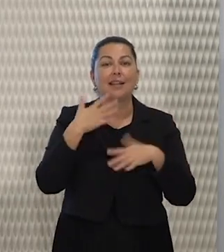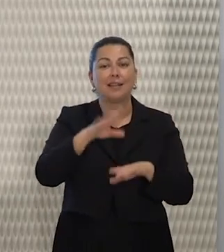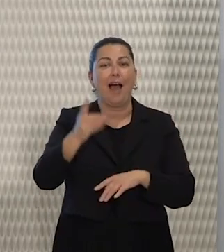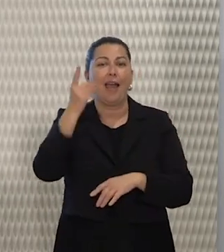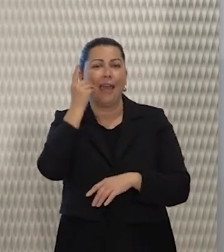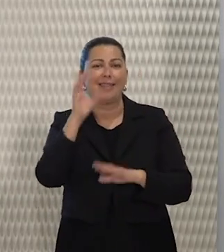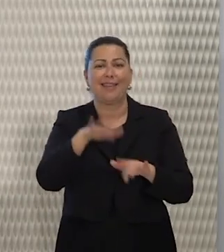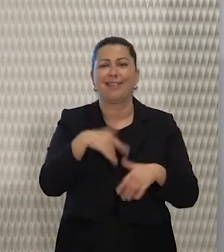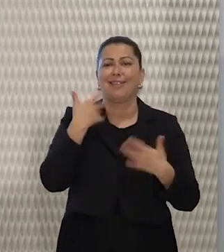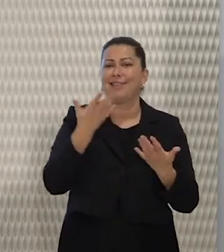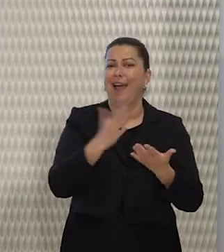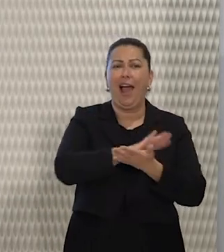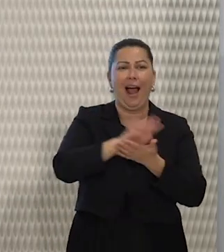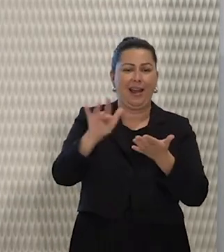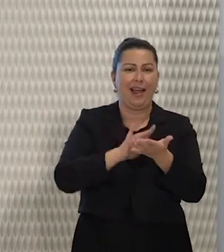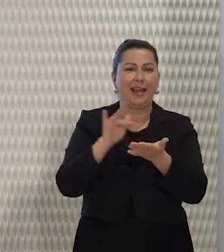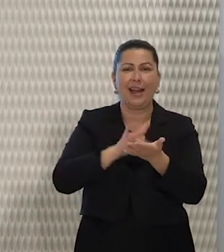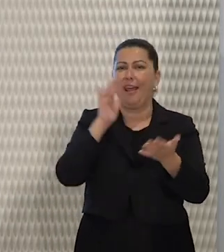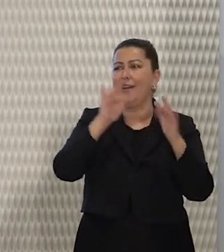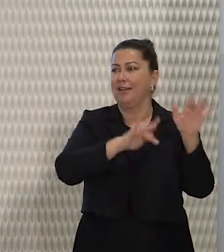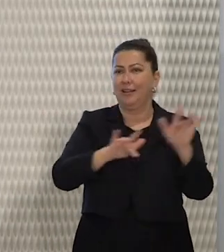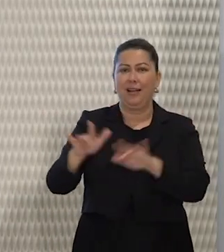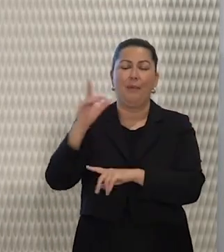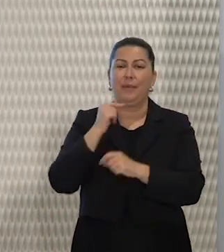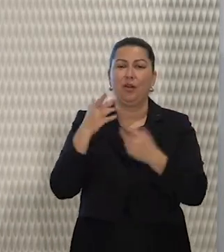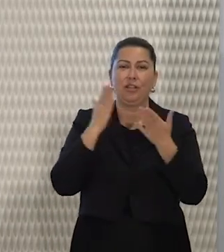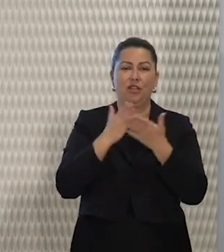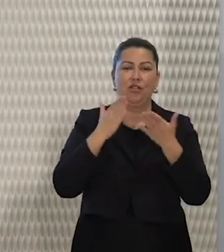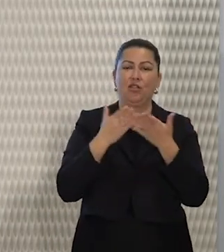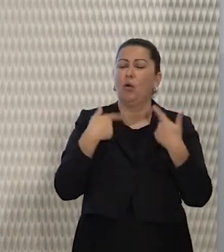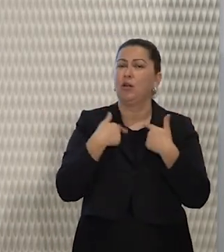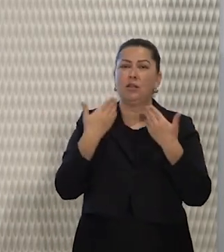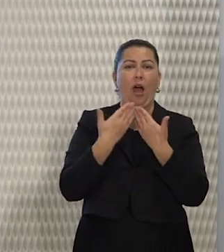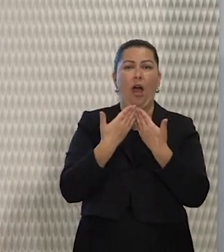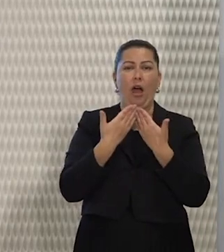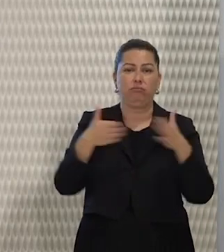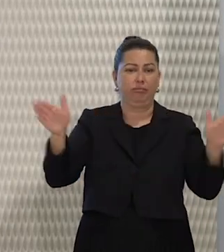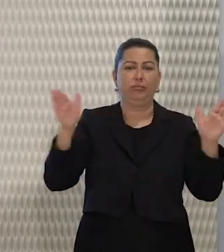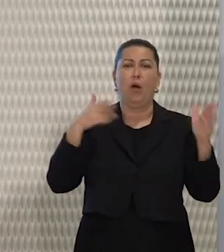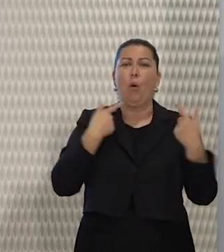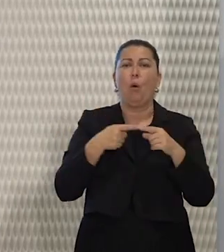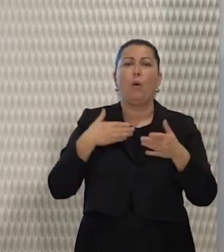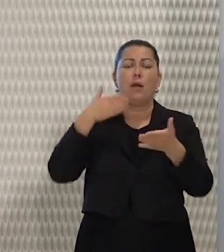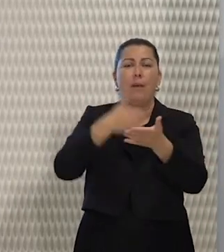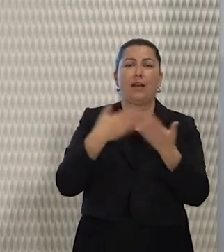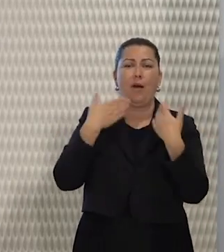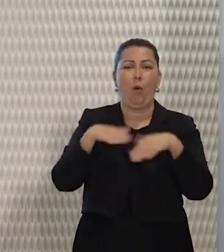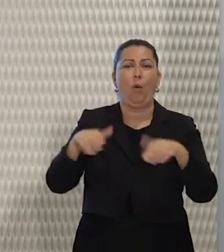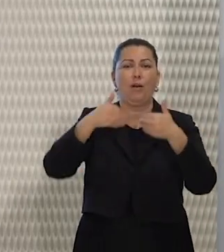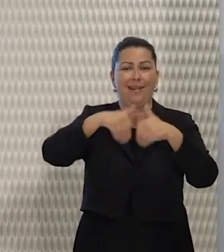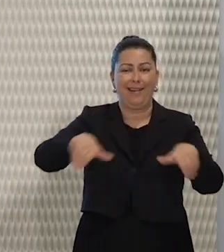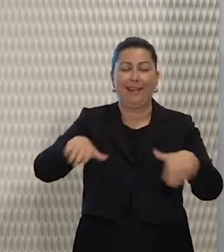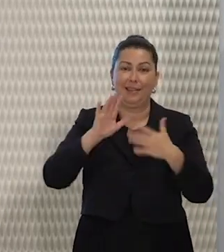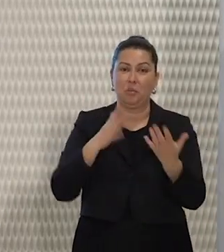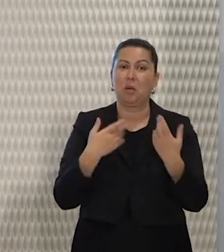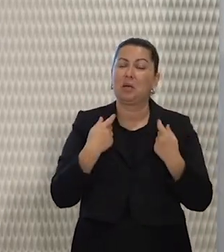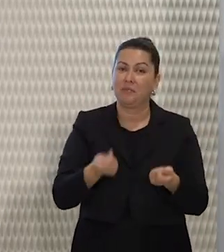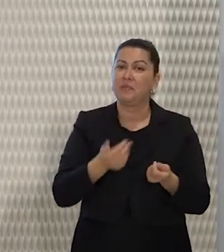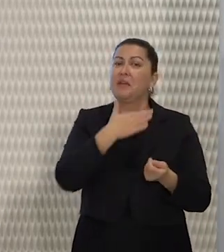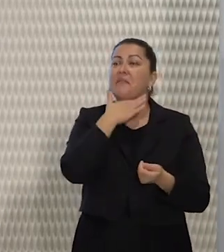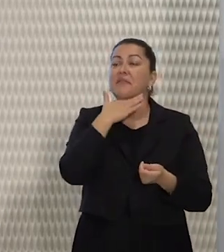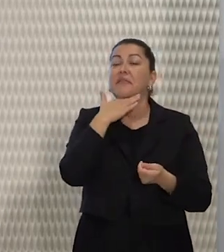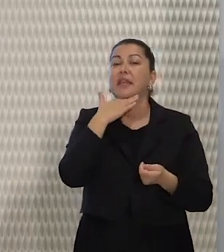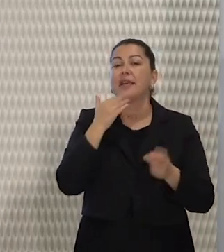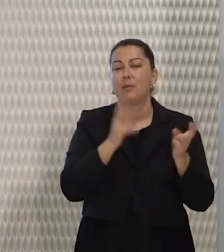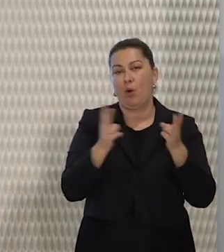Handy, hat sein Mobile Device und das ist schon ein Gate-Opener ohne Barrieren und ohne Grenzen und da haben wir viel Luft nach oben, vor allem